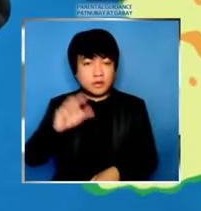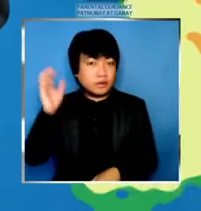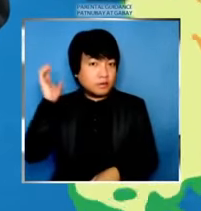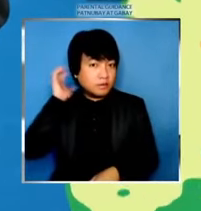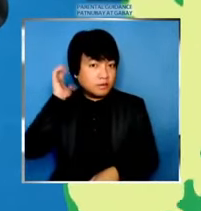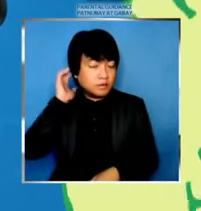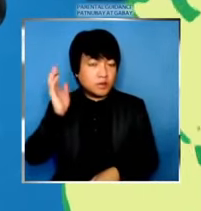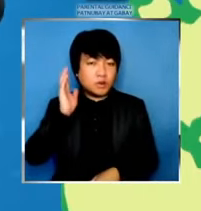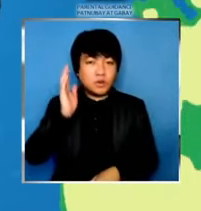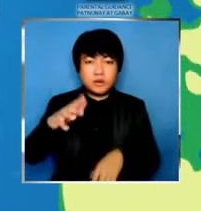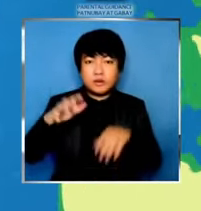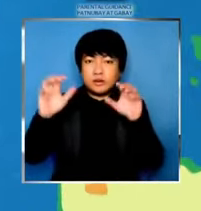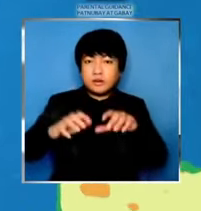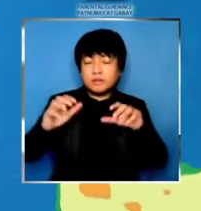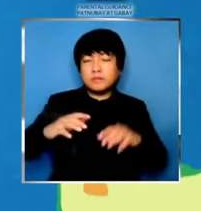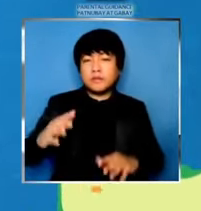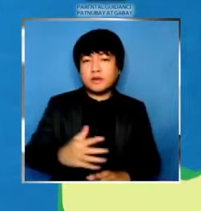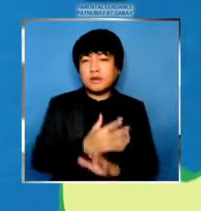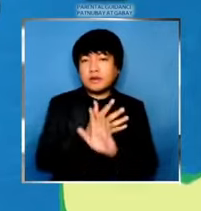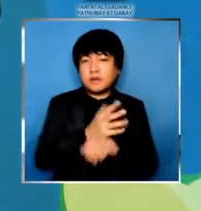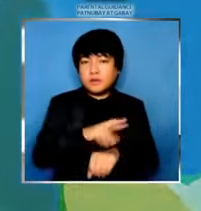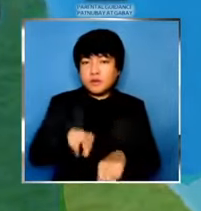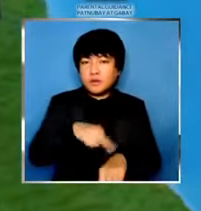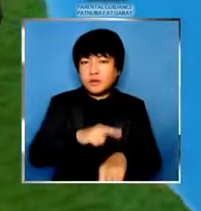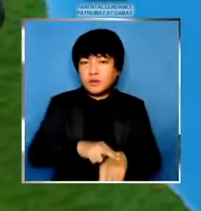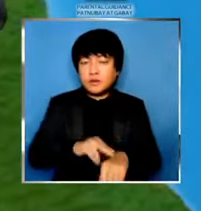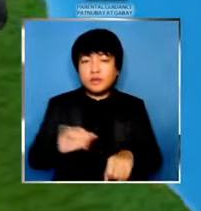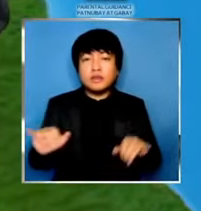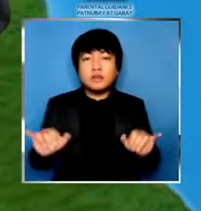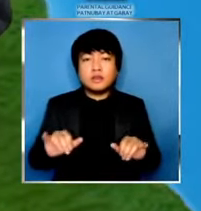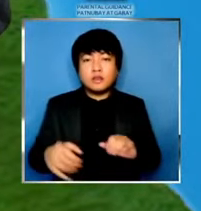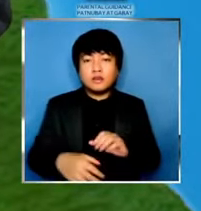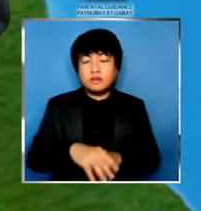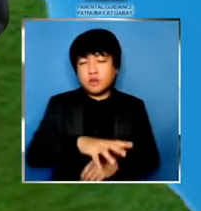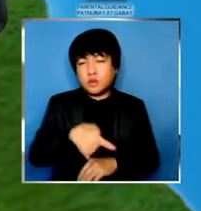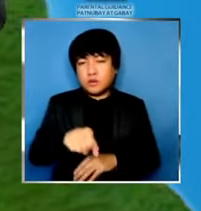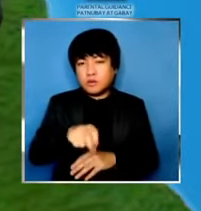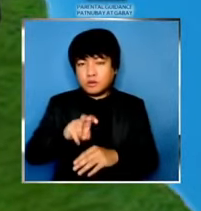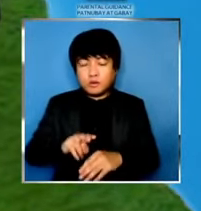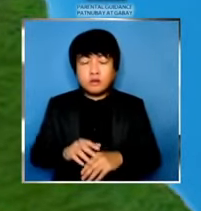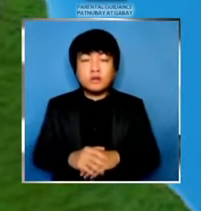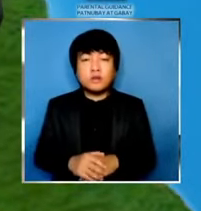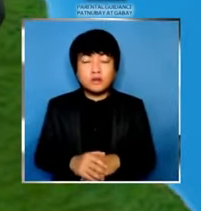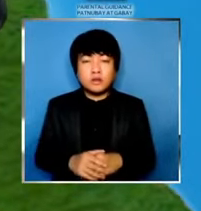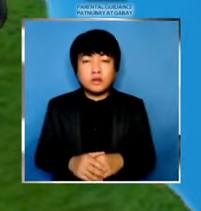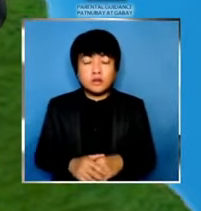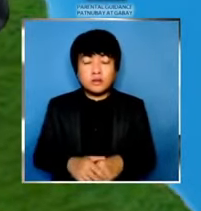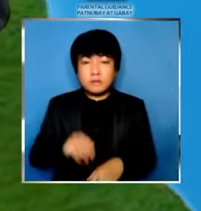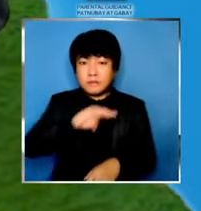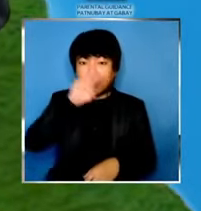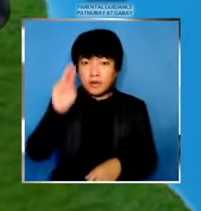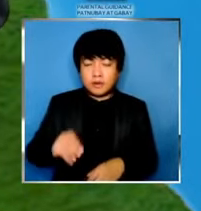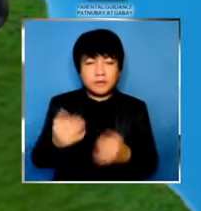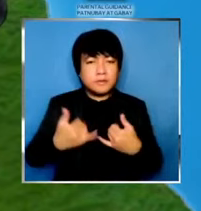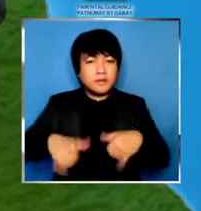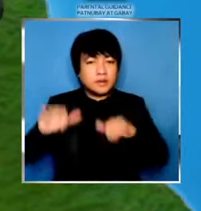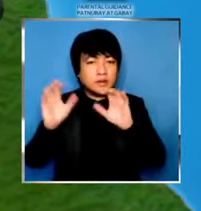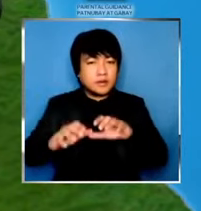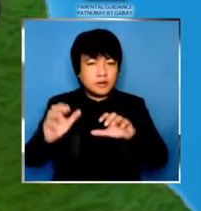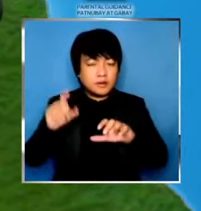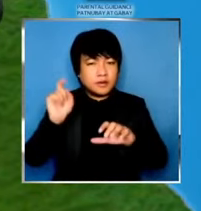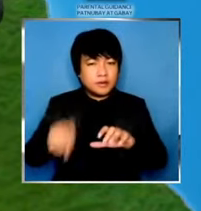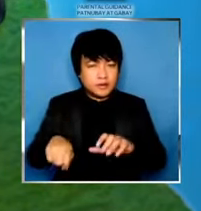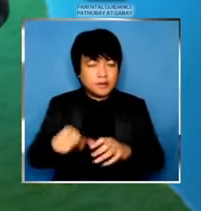lugar sa Davao Region at Soxargen. Hindi naman inaalis ang tsansa ng ulan dito sa Metro Manila, kaya magbaon pa rin ng payong mga